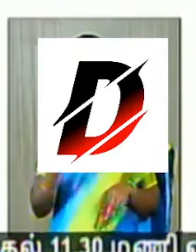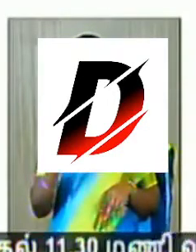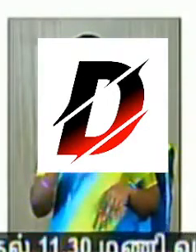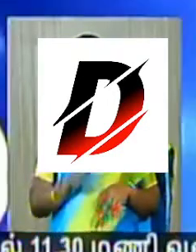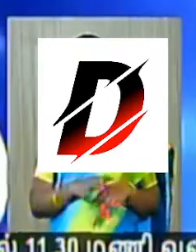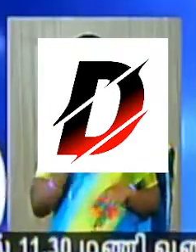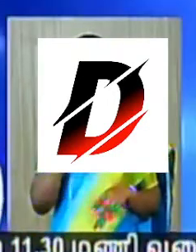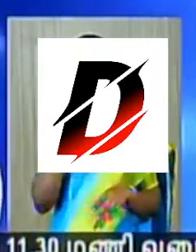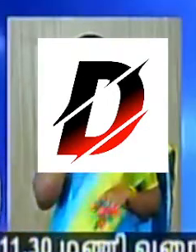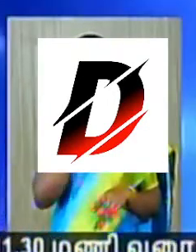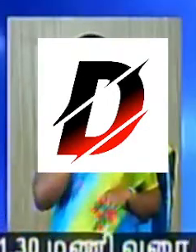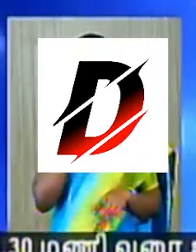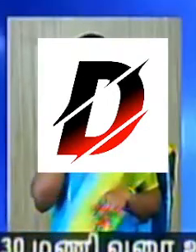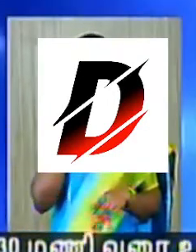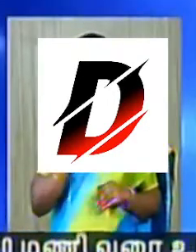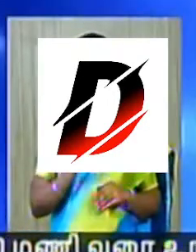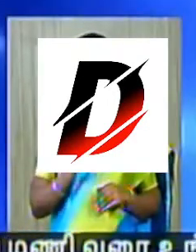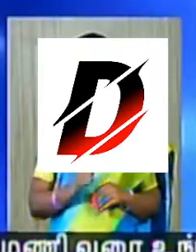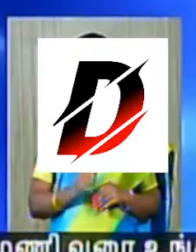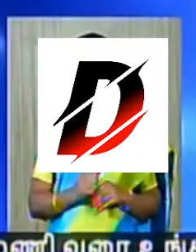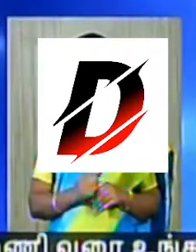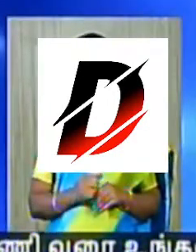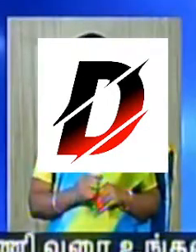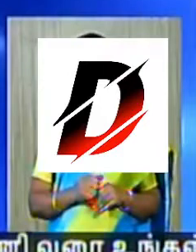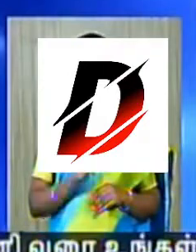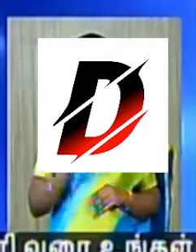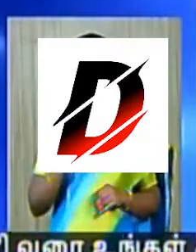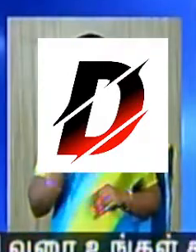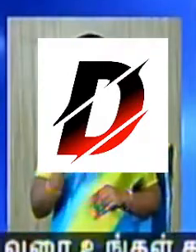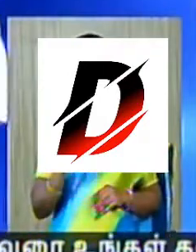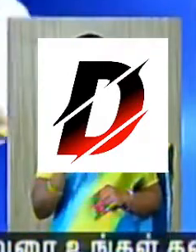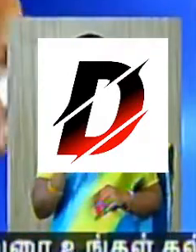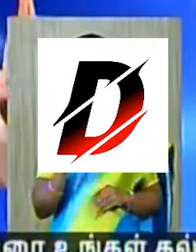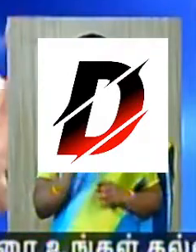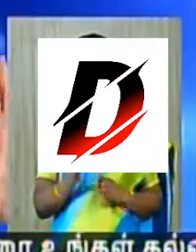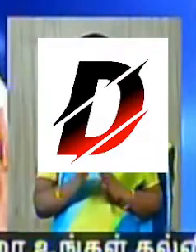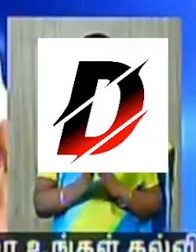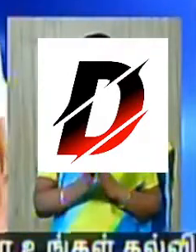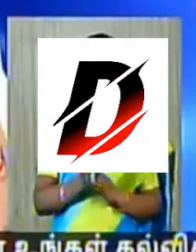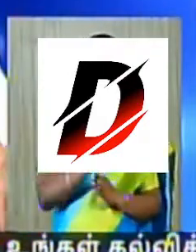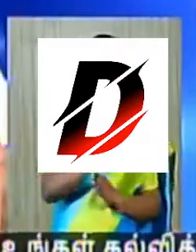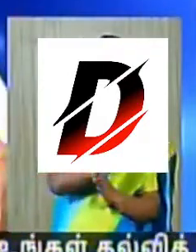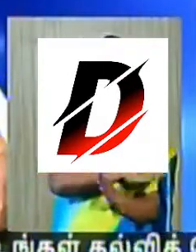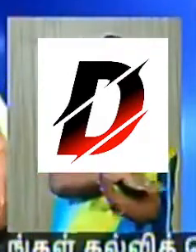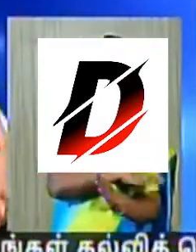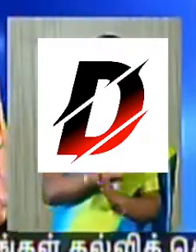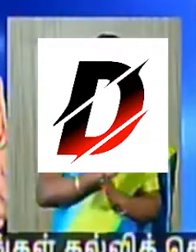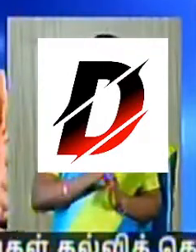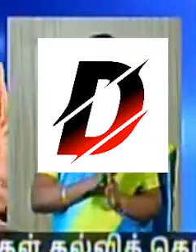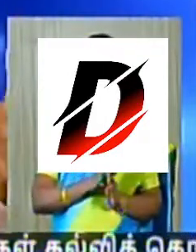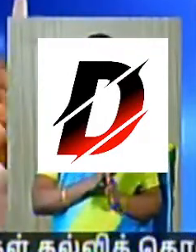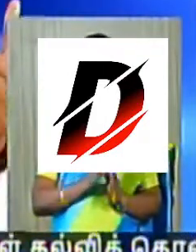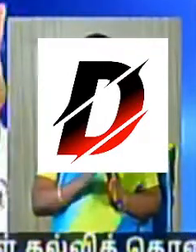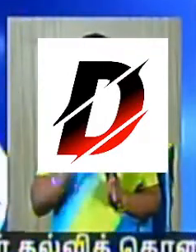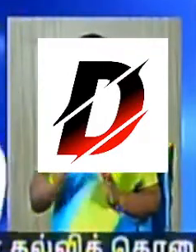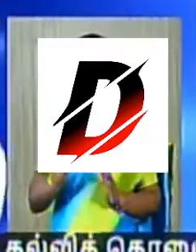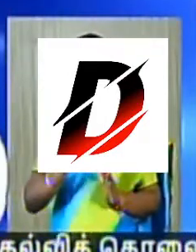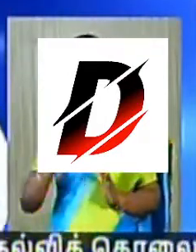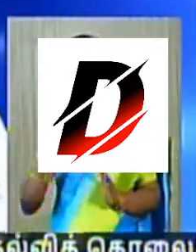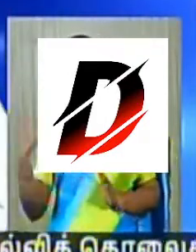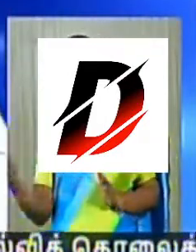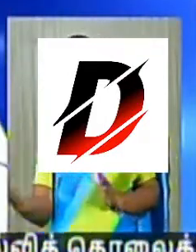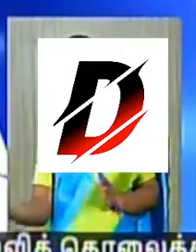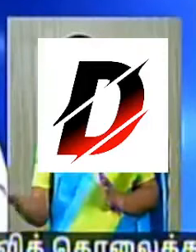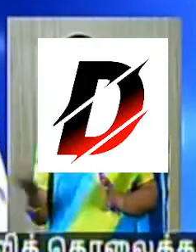இப்போ நான் போன வகுப்பில் என்ன சொல்லியிருந்தேன், அந்த 4 வந்தால் அதுக்கு 4க்கு முன்னாடி ஒரு நம்பரும் 5க்கு பின்னாடி இருக்க நம்பரும் எடுத்தோம் அப்படின்னா